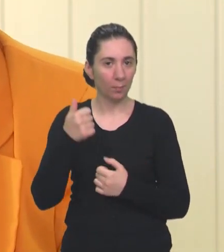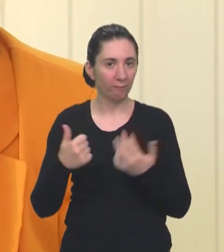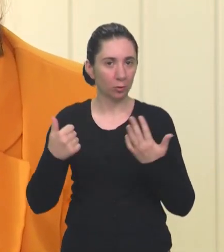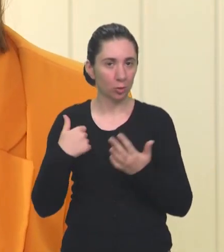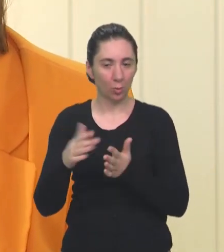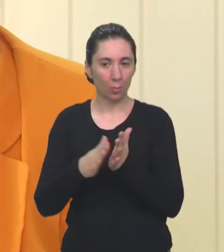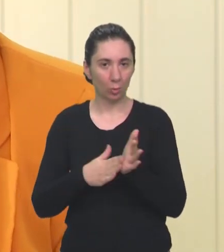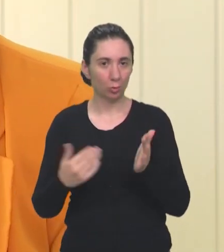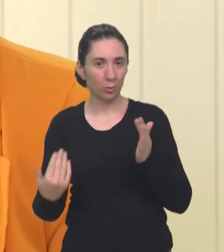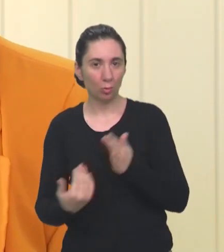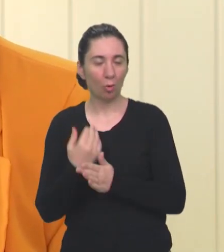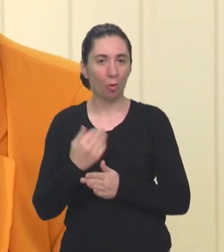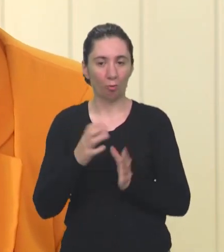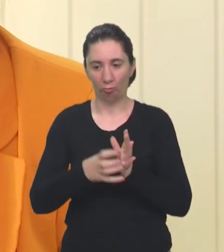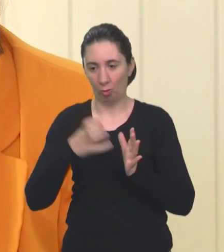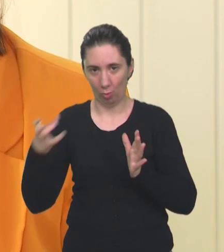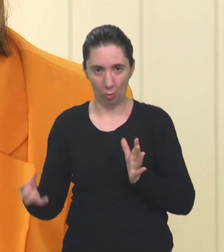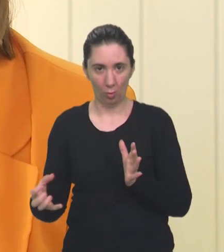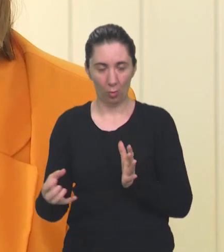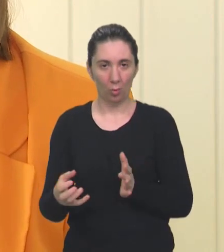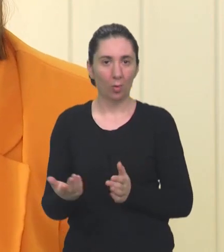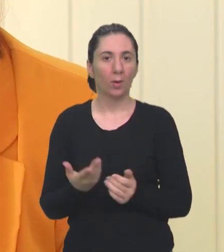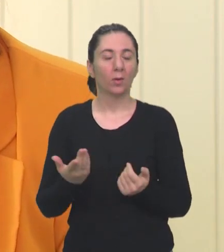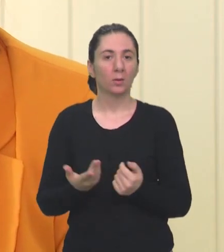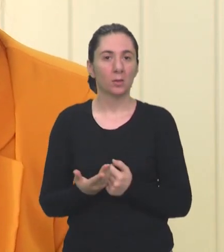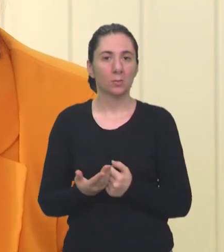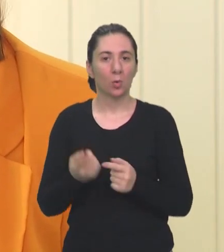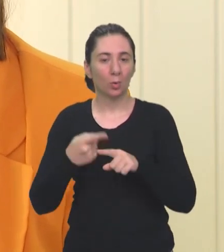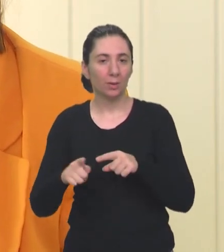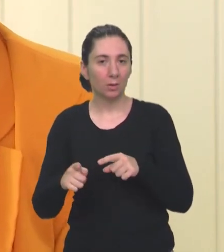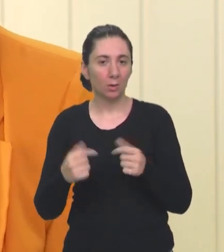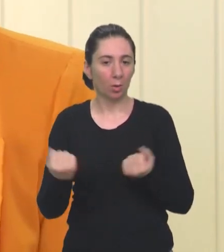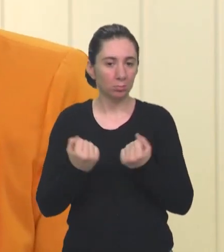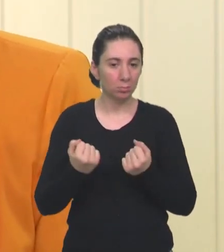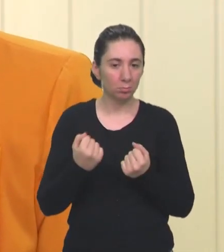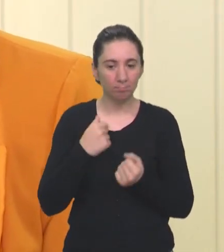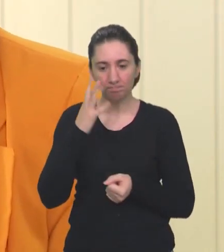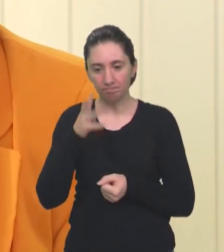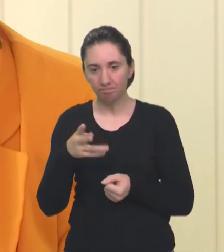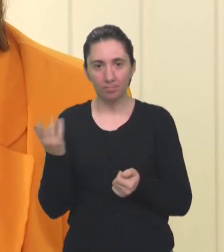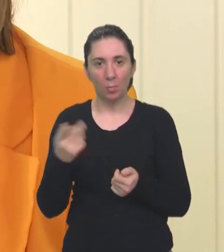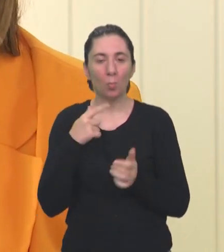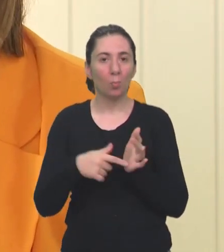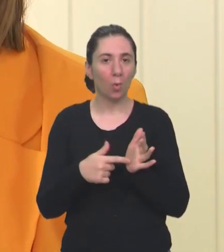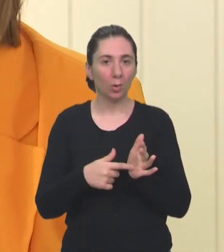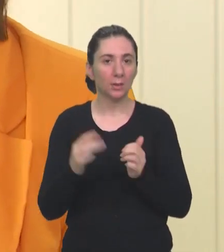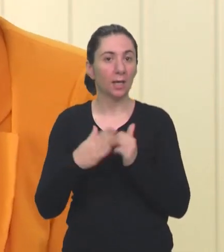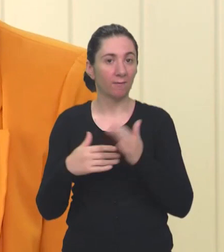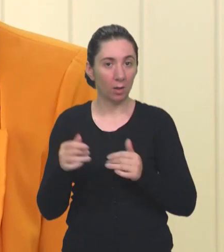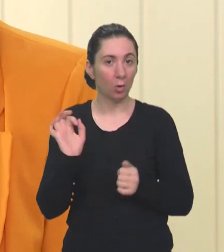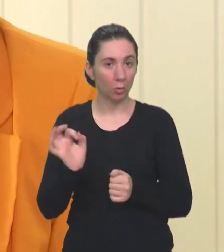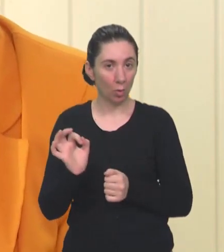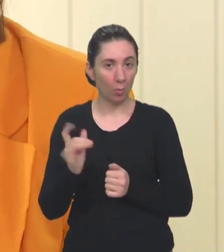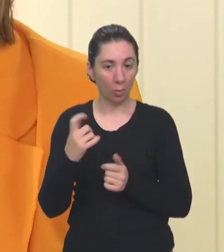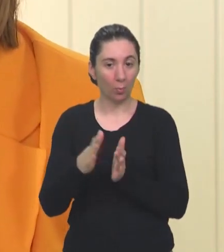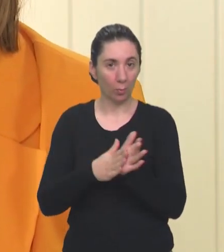1.6. započeli smo sa najnovijim ciklusom, kojim smo eto, dio aktivnosti za koje smo procijenili da su se pokazale kvalitetnim i